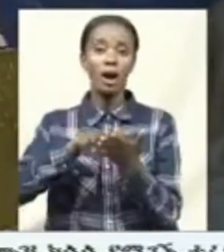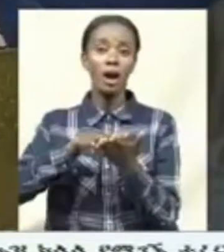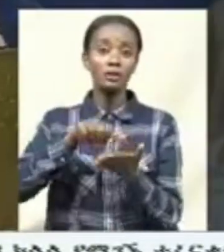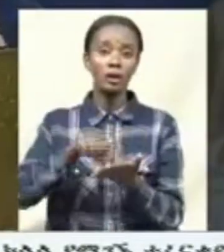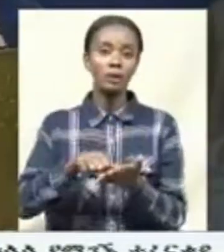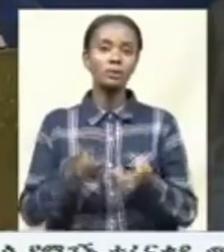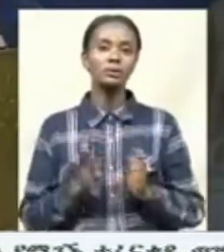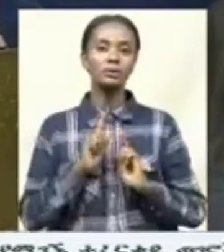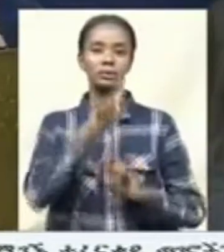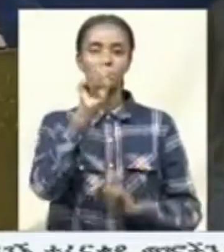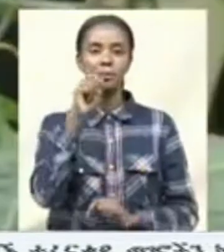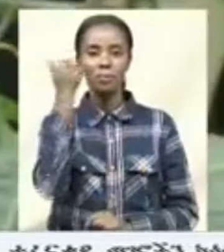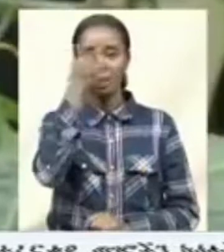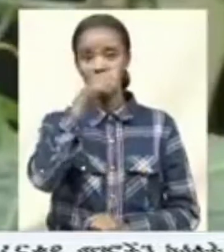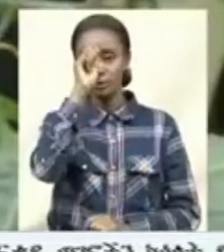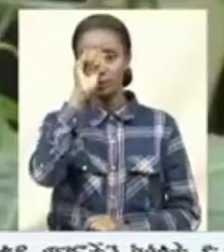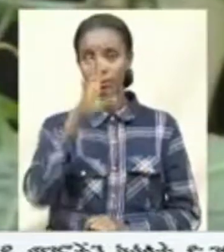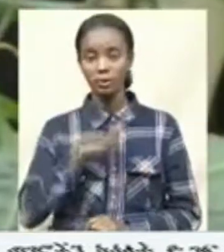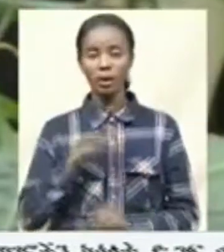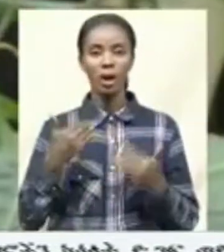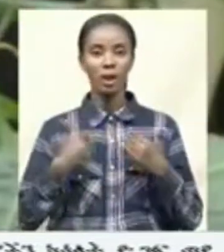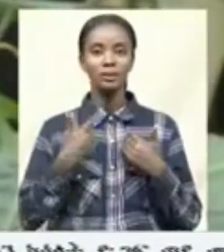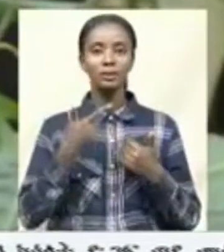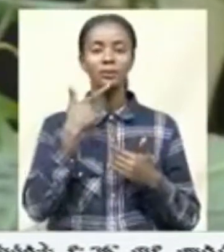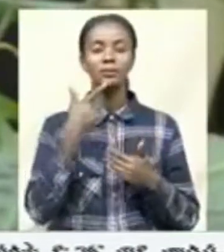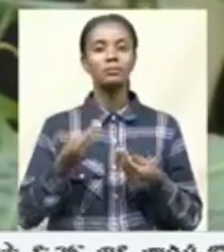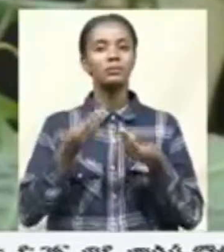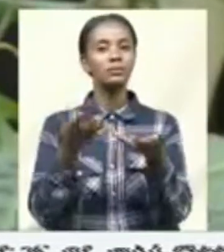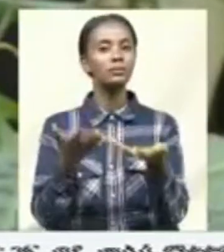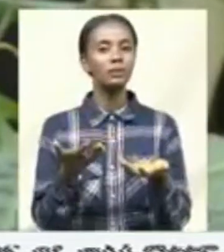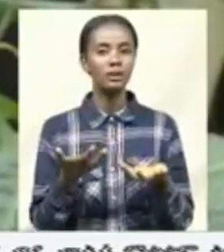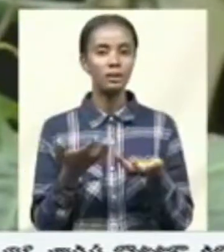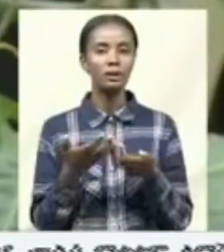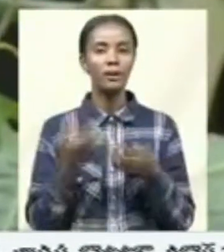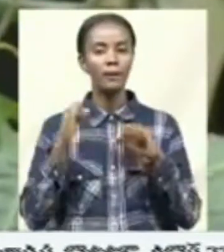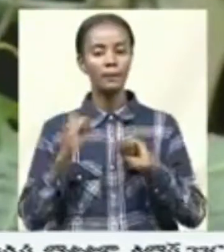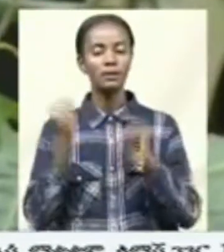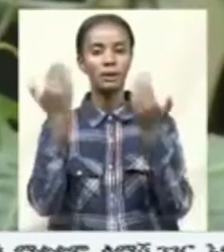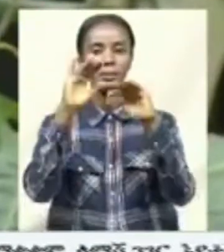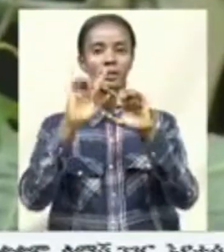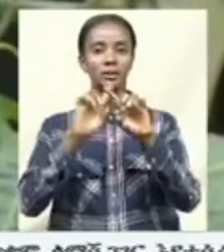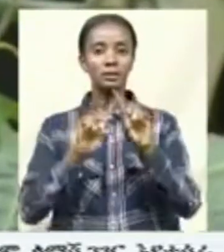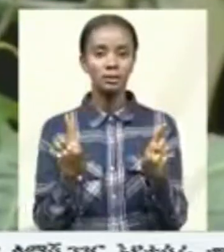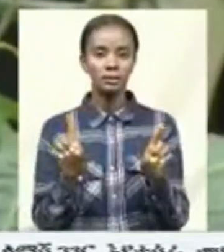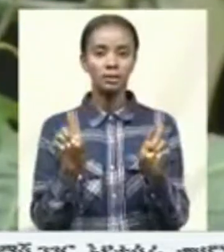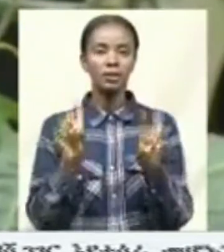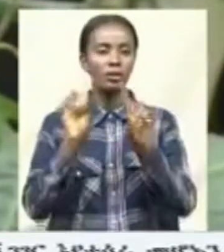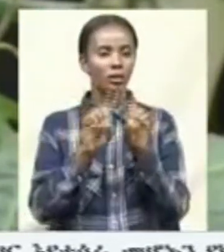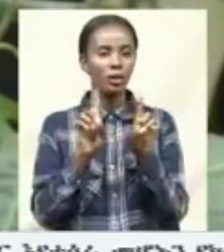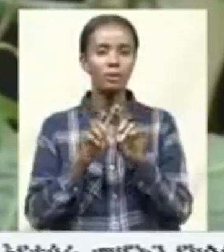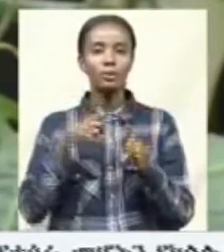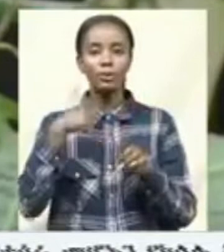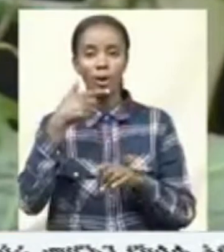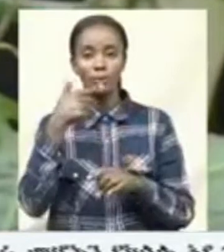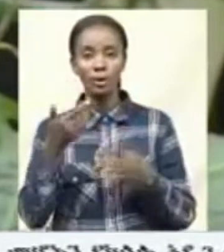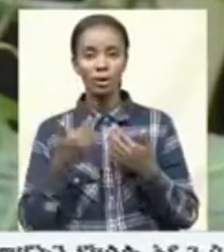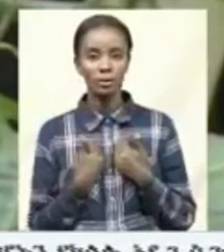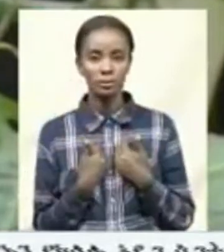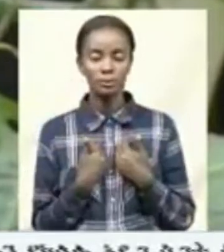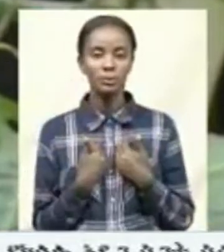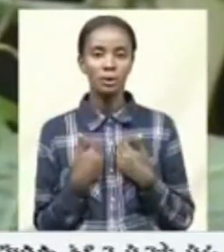እንዲያኖር ጠይቋል። ማንኛውም ሰው አለኝ የሚለውን እንዲለግስ እንፈልጋለን። በተቻለ መጠን ግን የተለያየ ቋንቋ